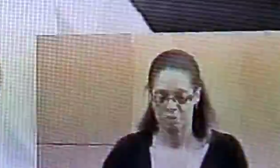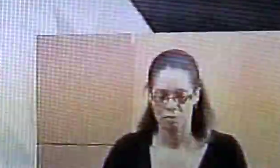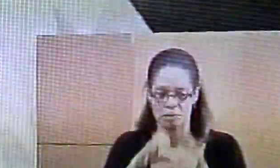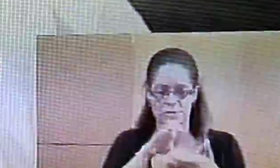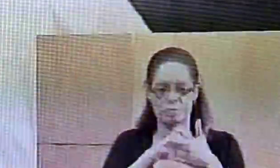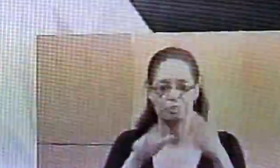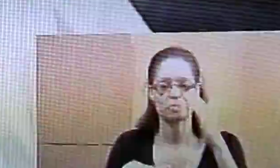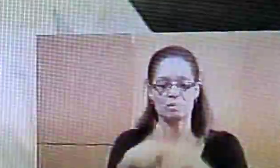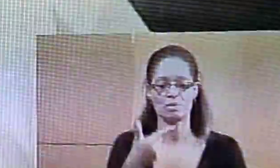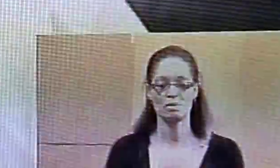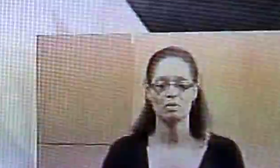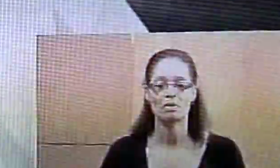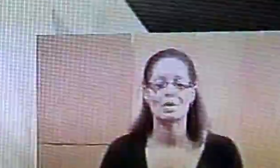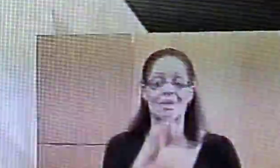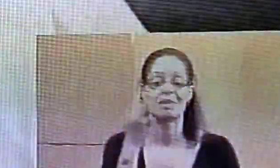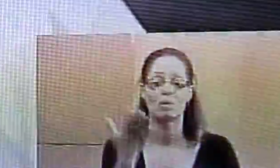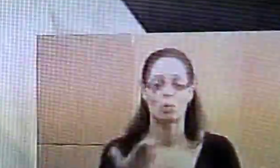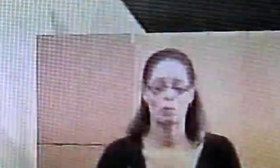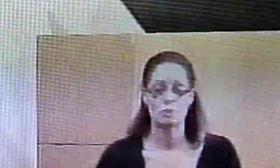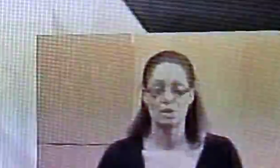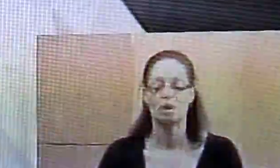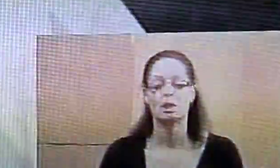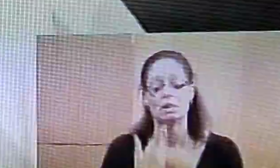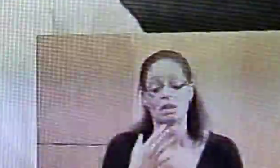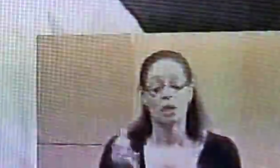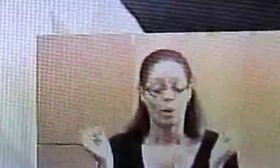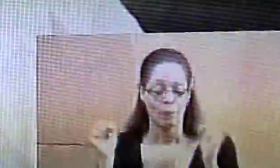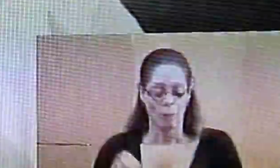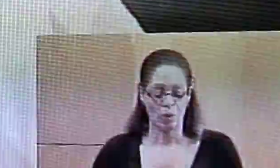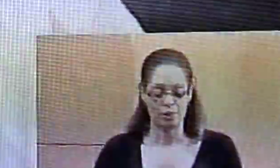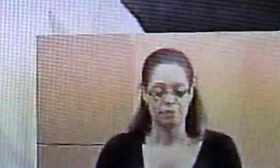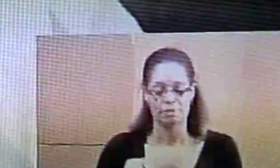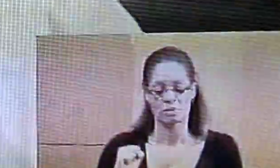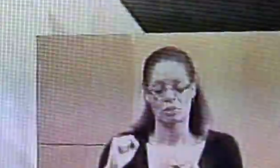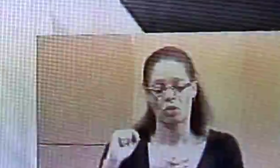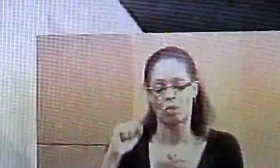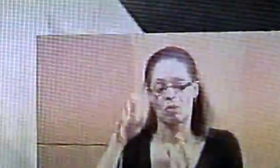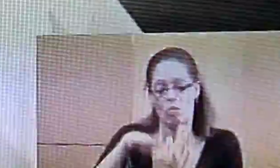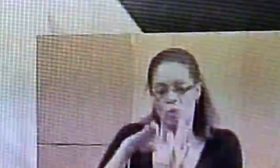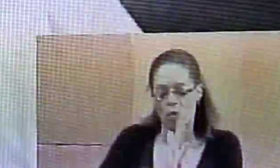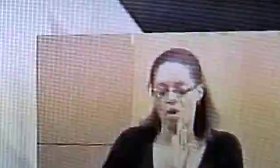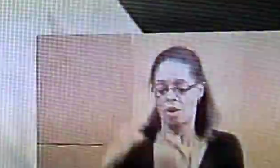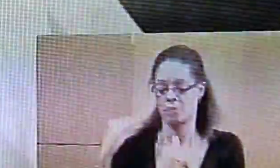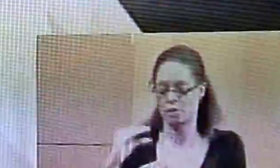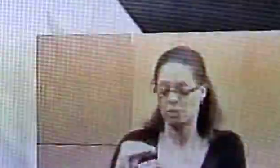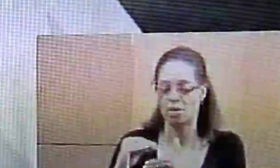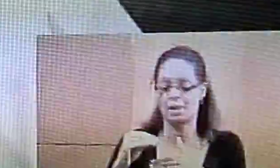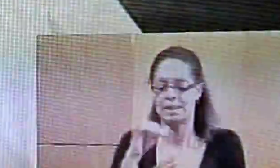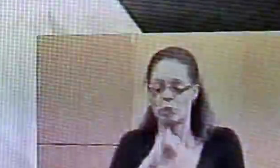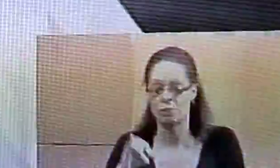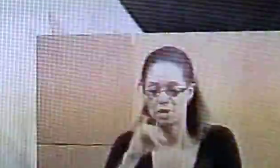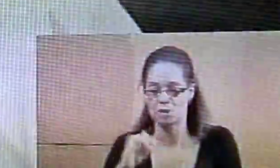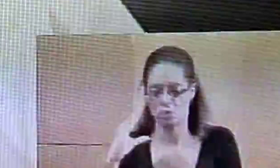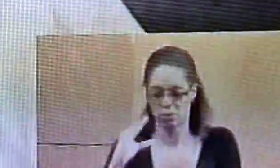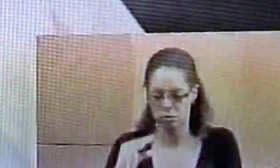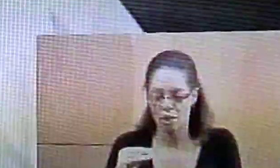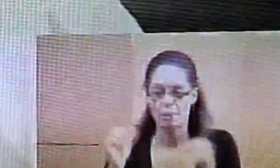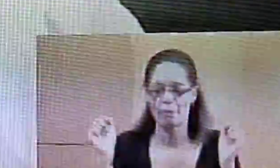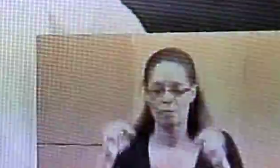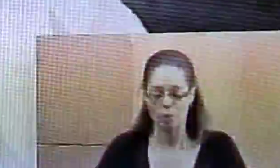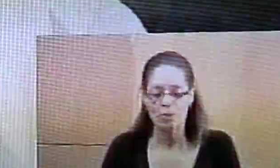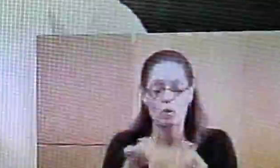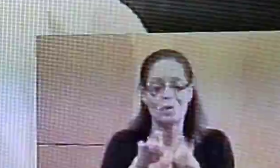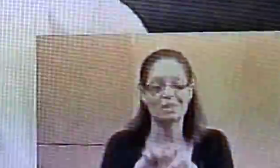L'article 12 prévoit en outre la possibilité d'atténuation du principe d'amortissement des immobilisations et